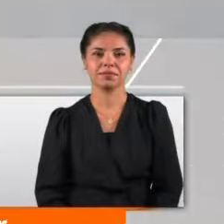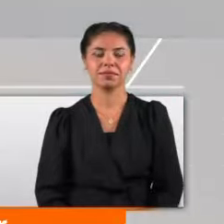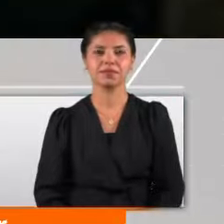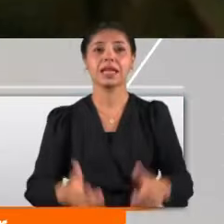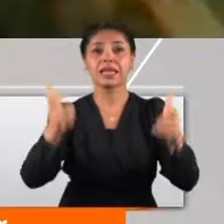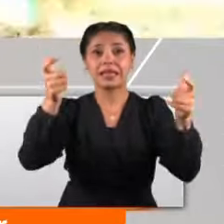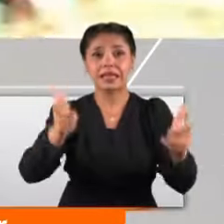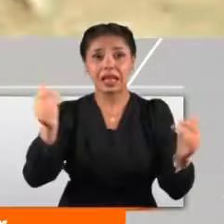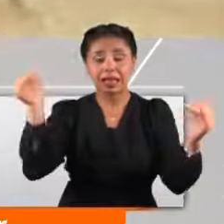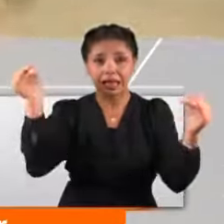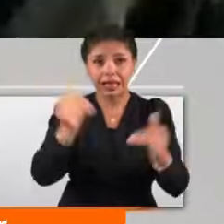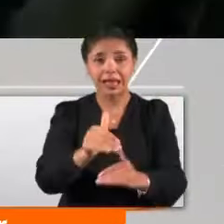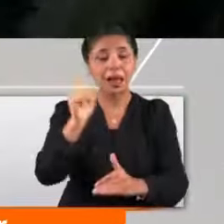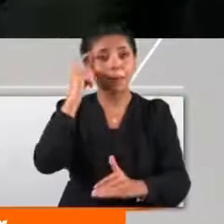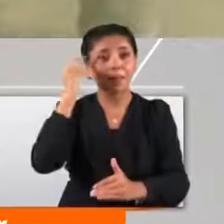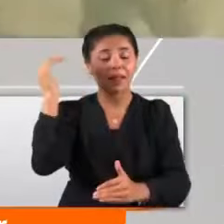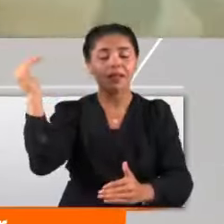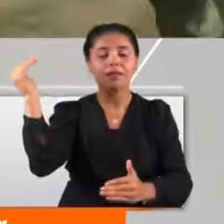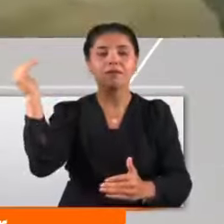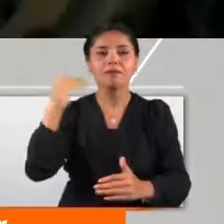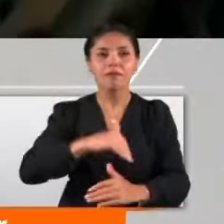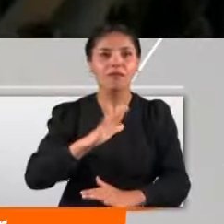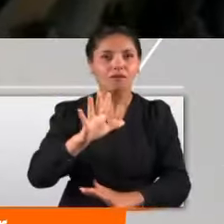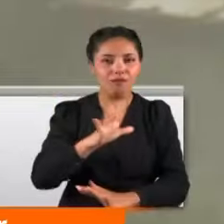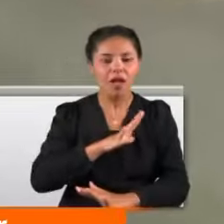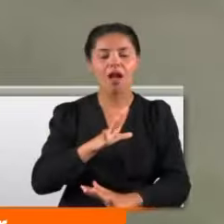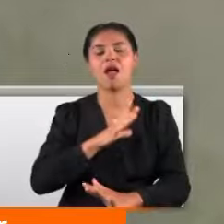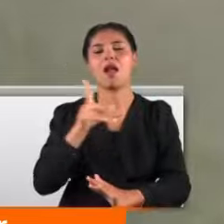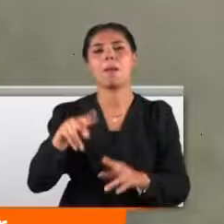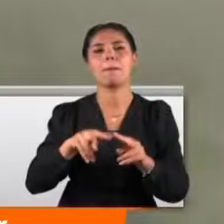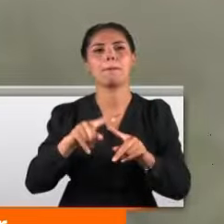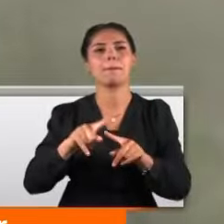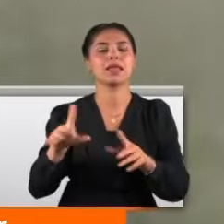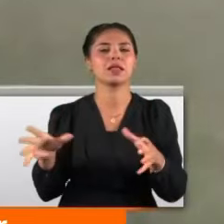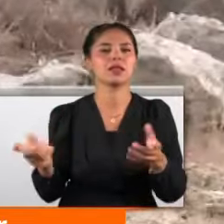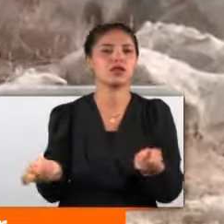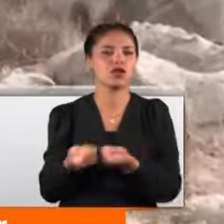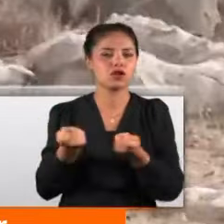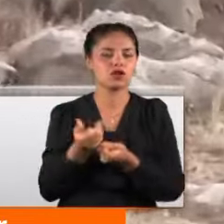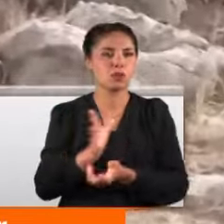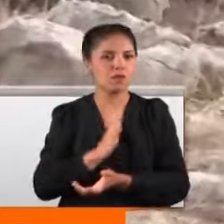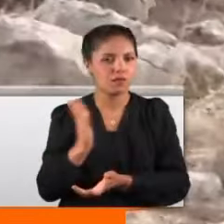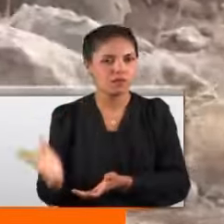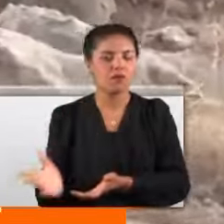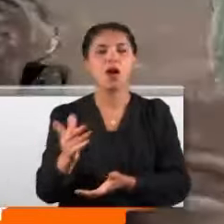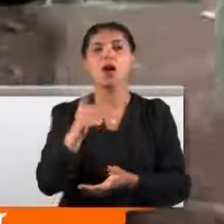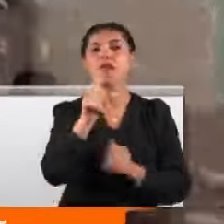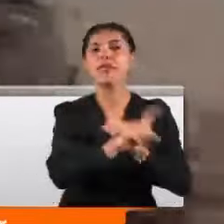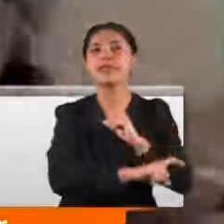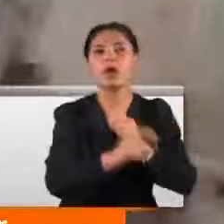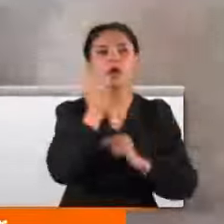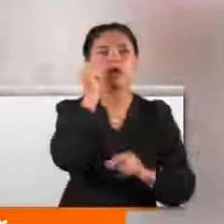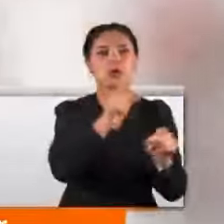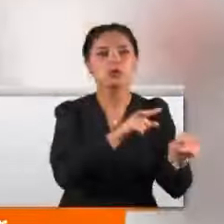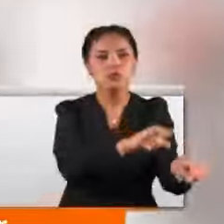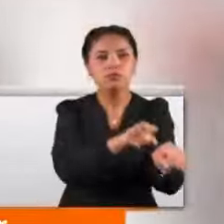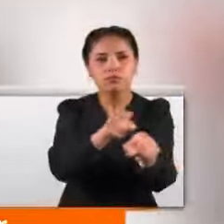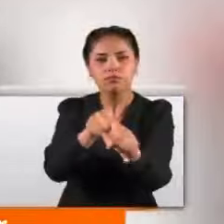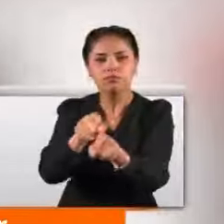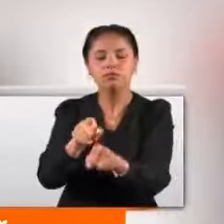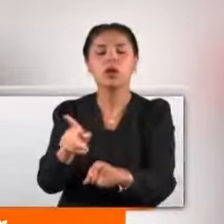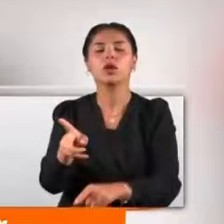Sahadan gelen istihbarat bilgileri MIT'i harekete geçirdi. Teröristler adım adım izlendi. MIT nokta operasyonlarla son 1,5